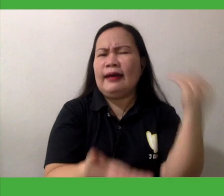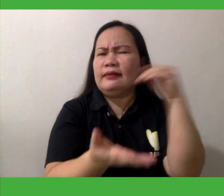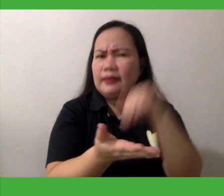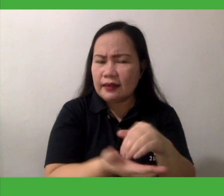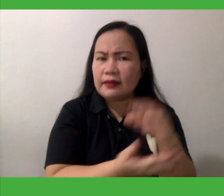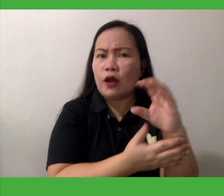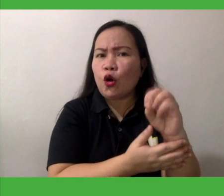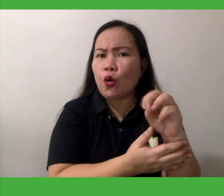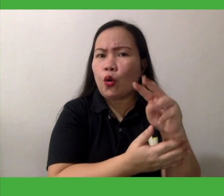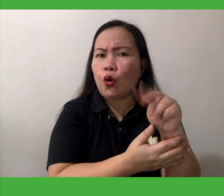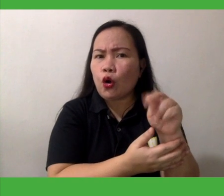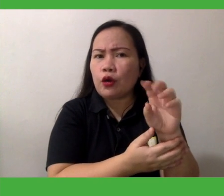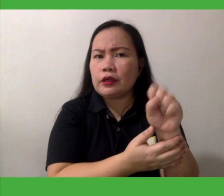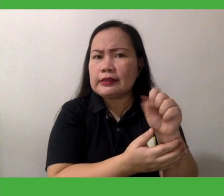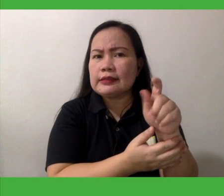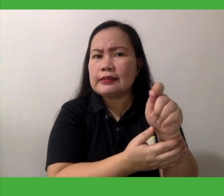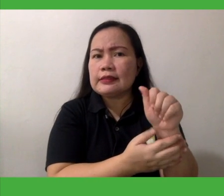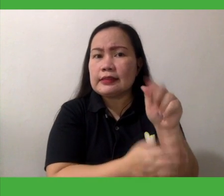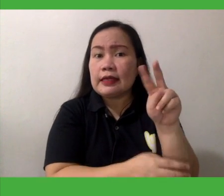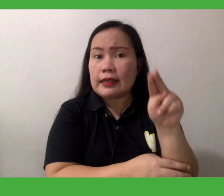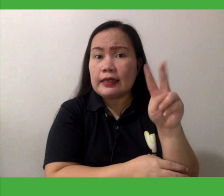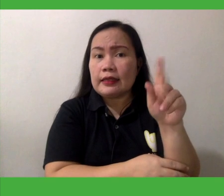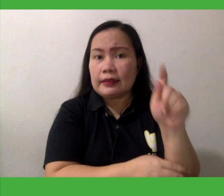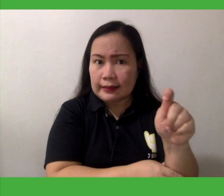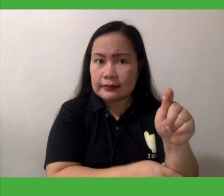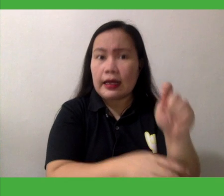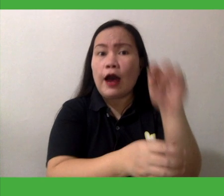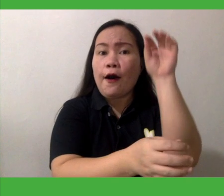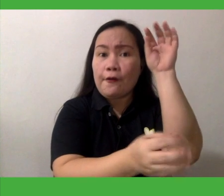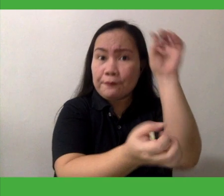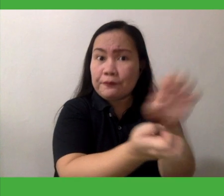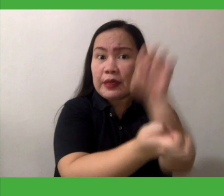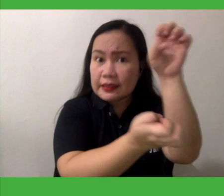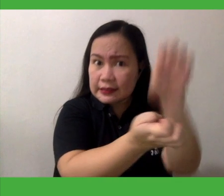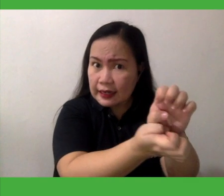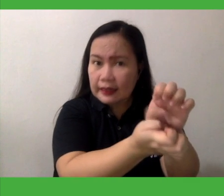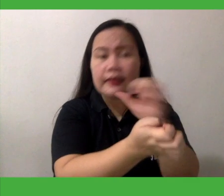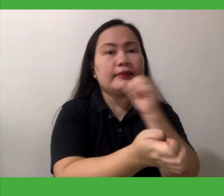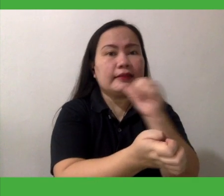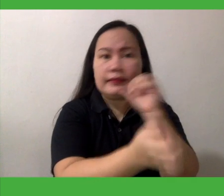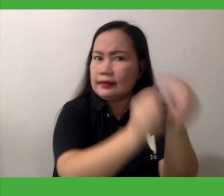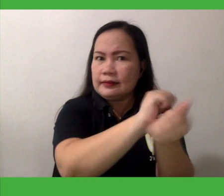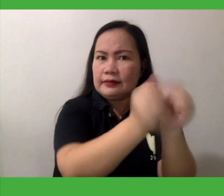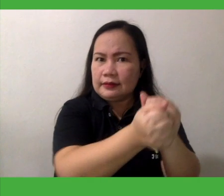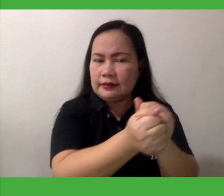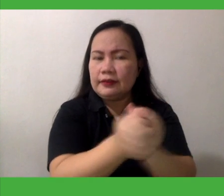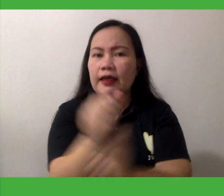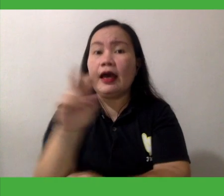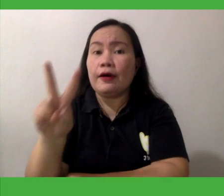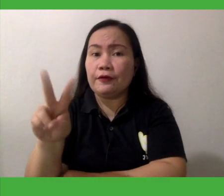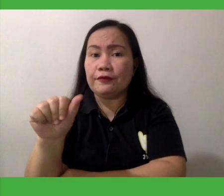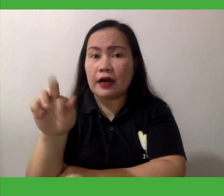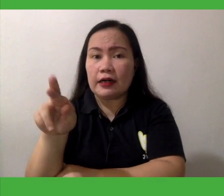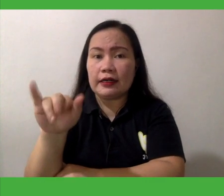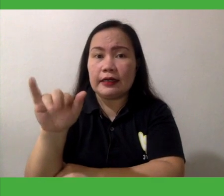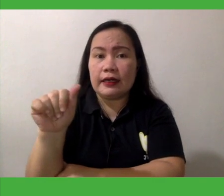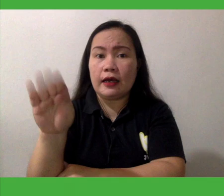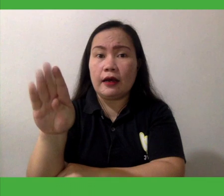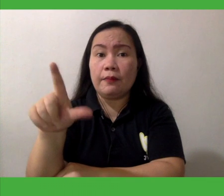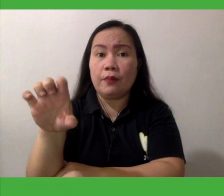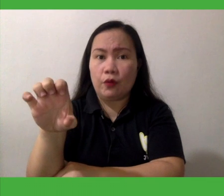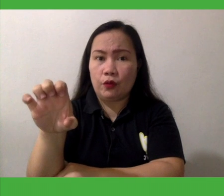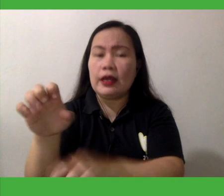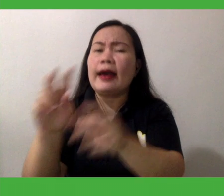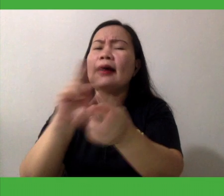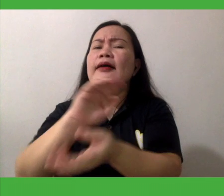it is fixed. Hindi mo yan mapapalitan. And then, for variable, it changes